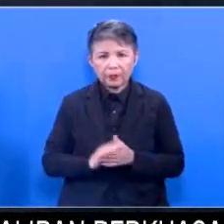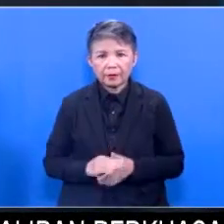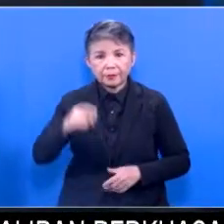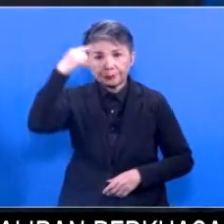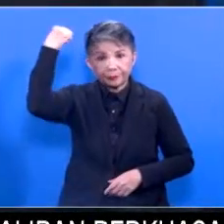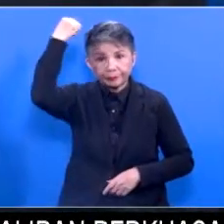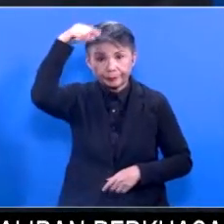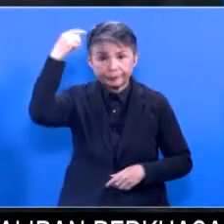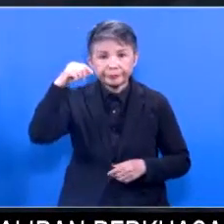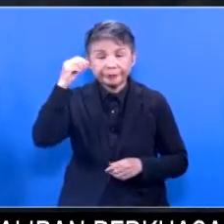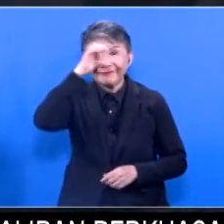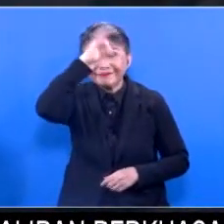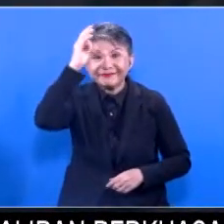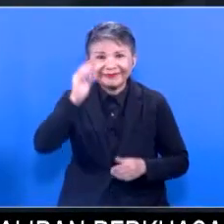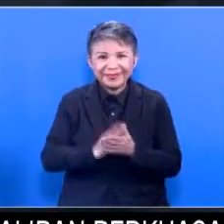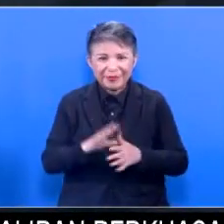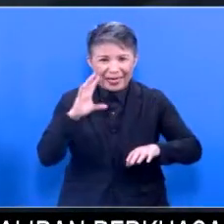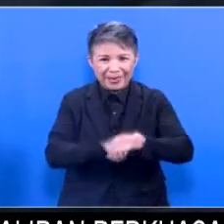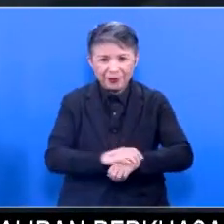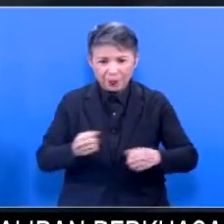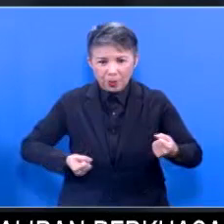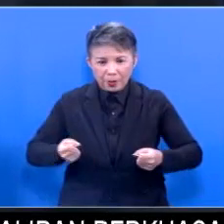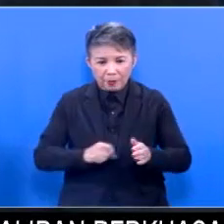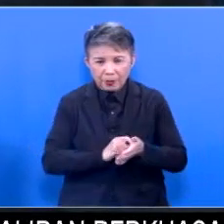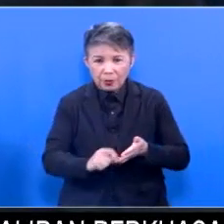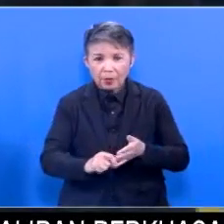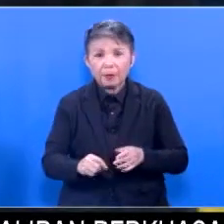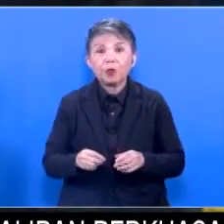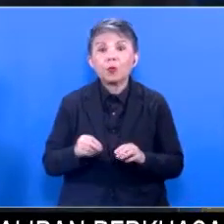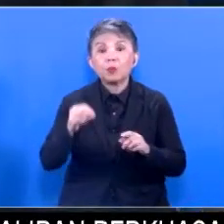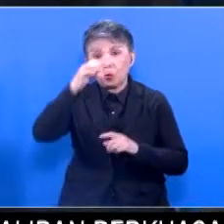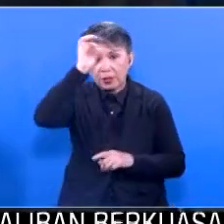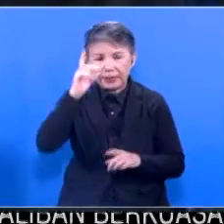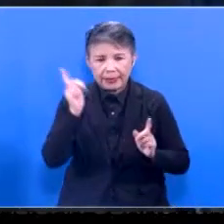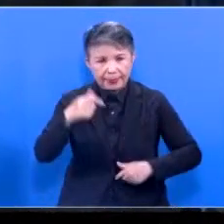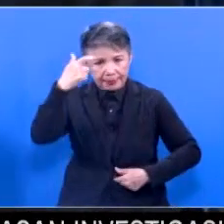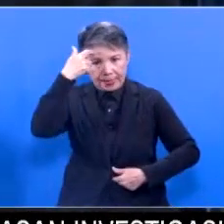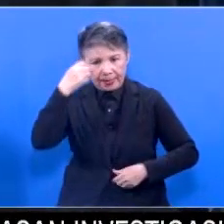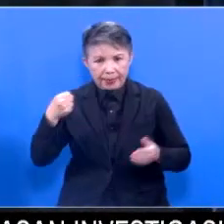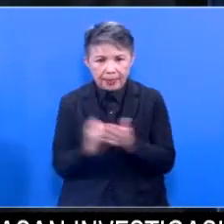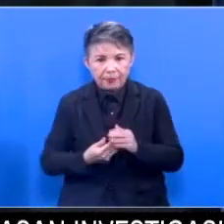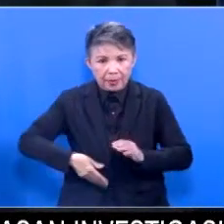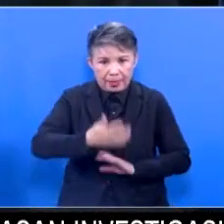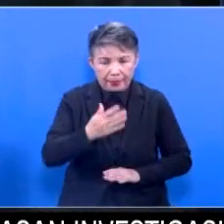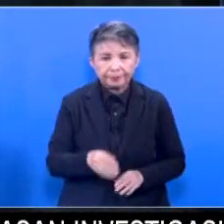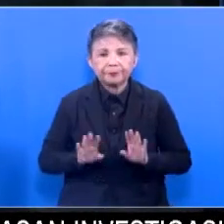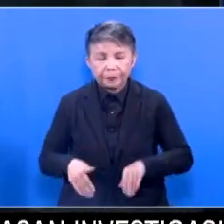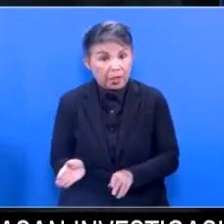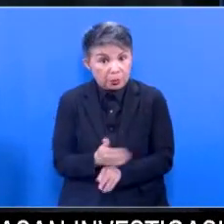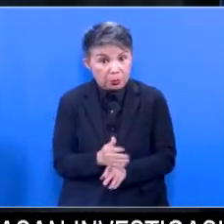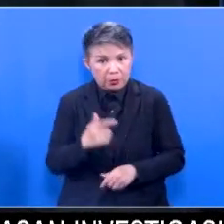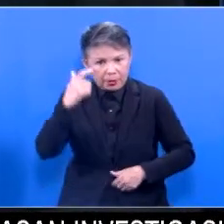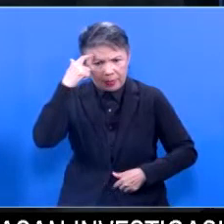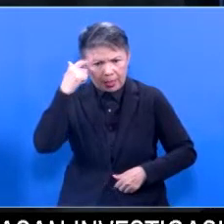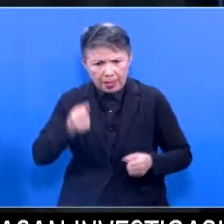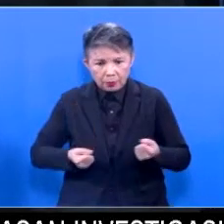Polda Metro Jaya menangkap dan menetapkan pengemudi mobil berplat nomor dinas Polri sebagai tersangka kasus tabrak lari. Sebelumnya, ulah tersangka